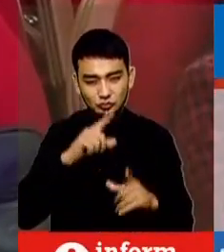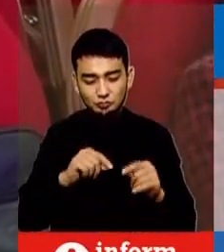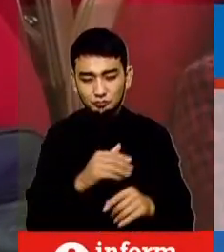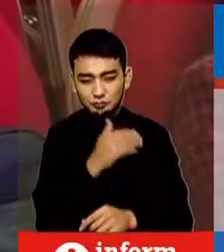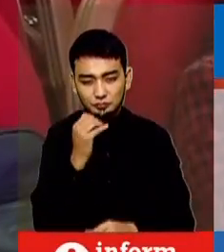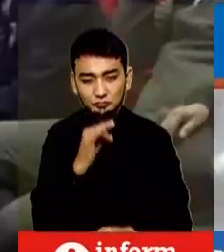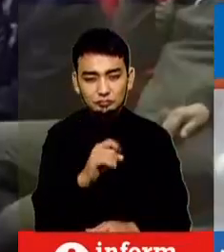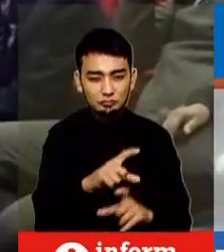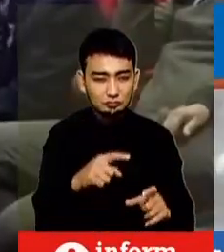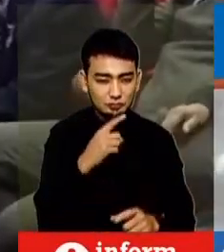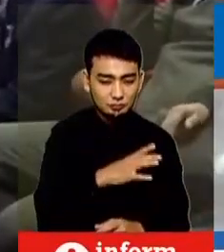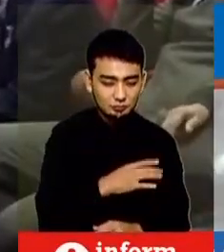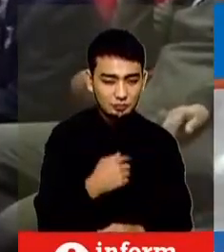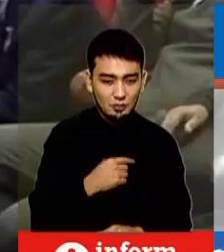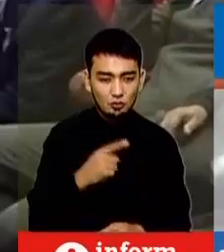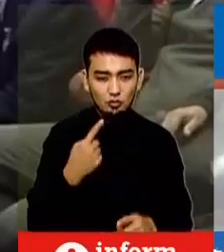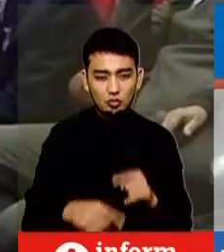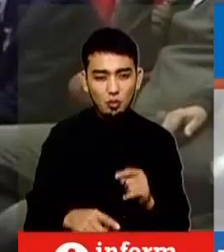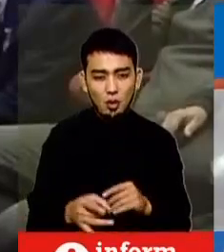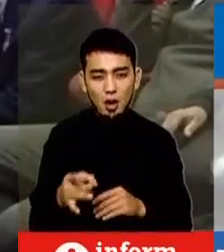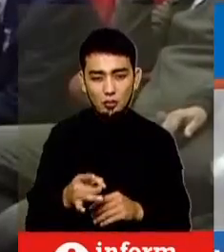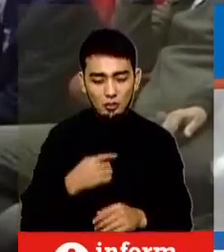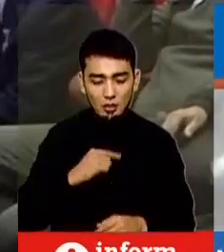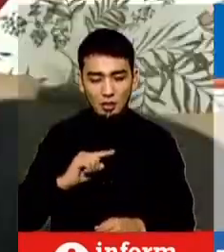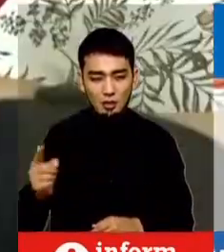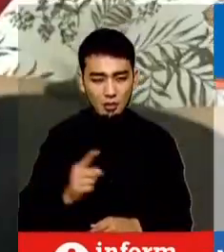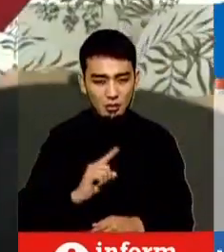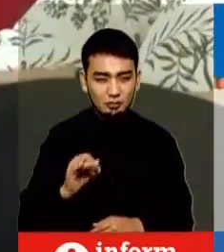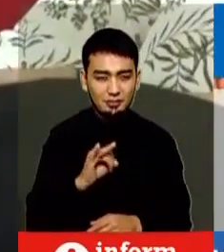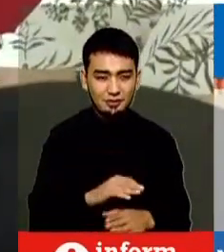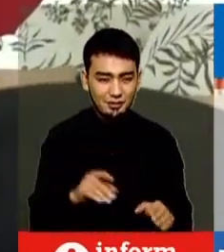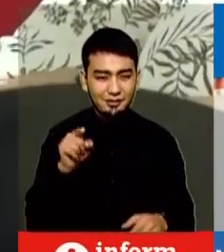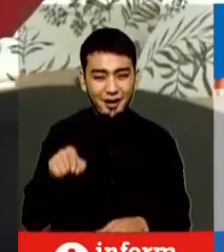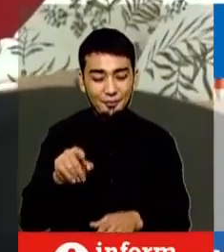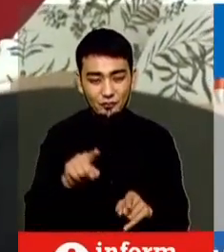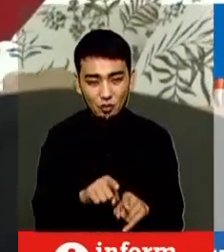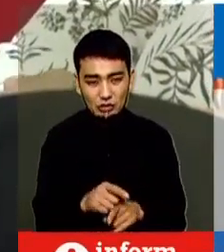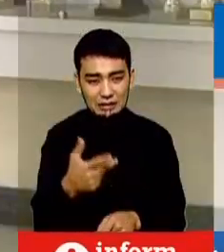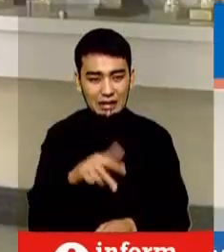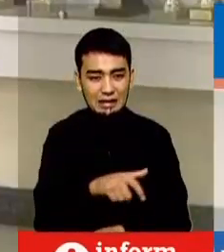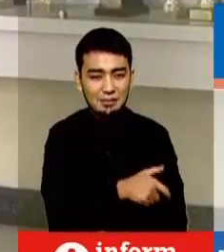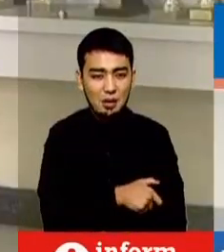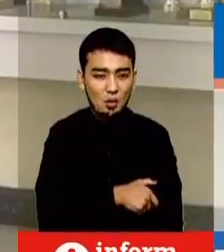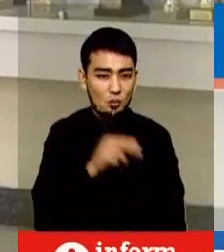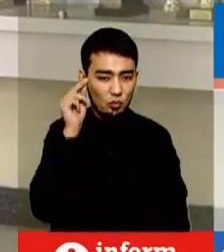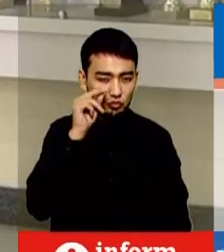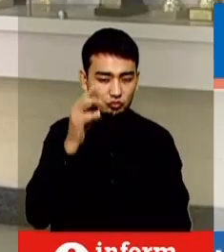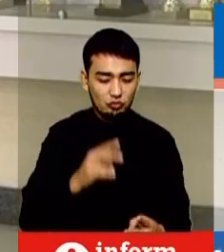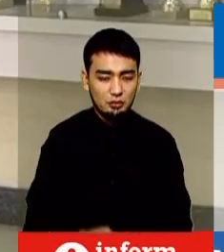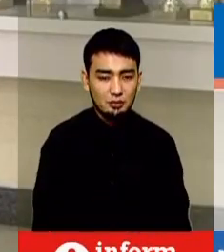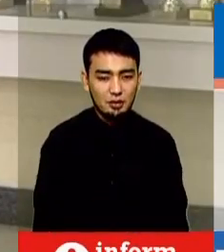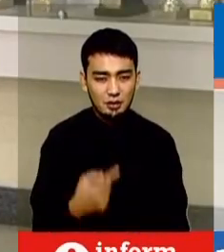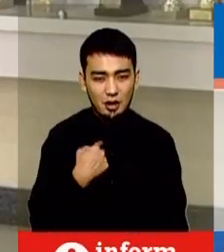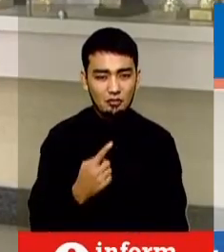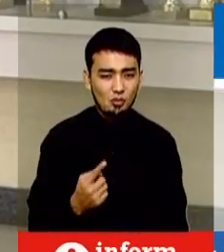Горожане говорят, ребятам приходится ездить в другой микрорайон. Ну и там дети вынуждены учиться в 3 смены. Я очень ждала